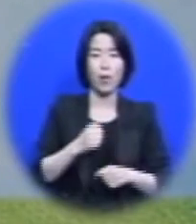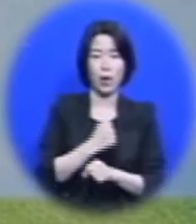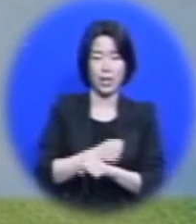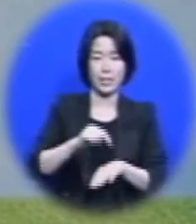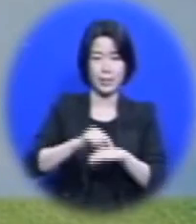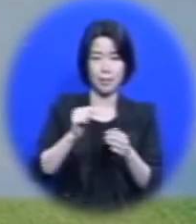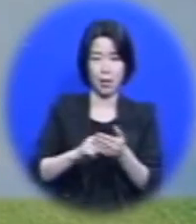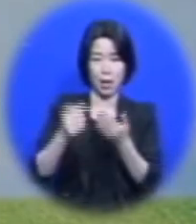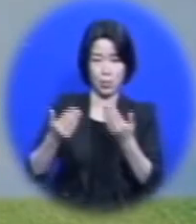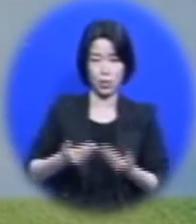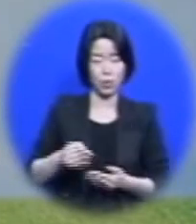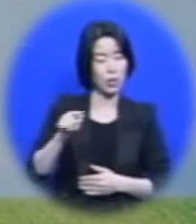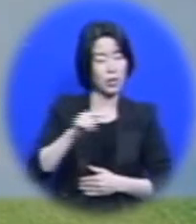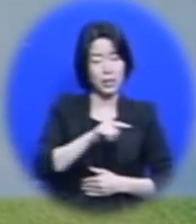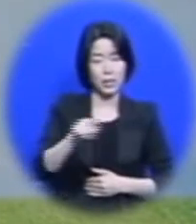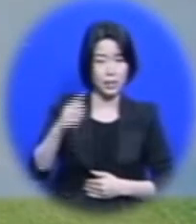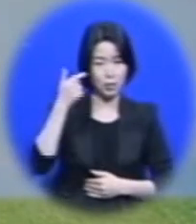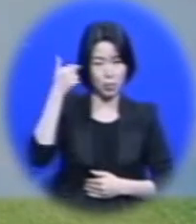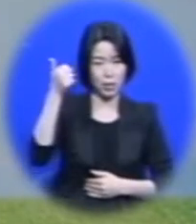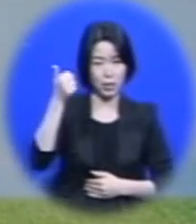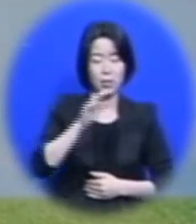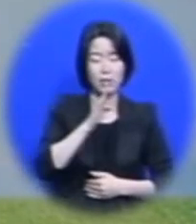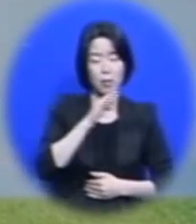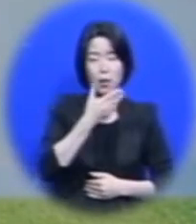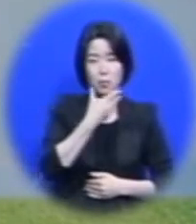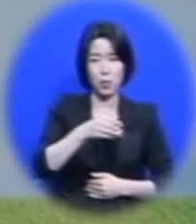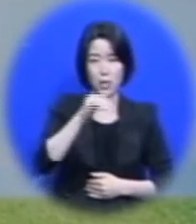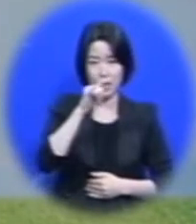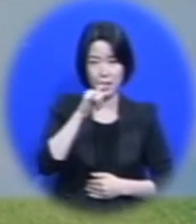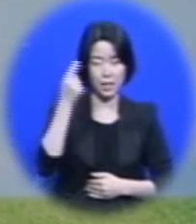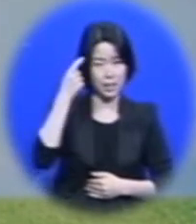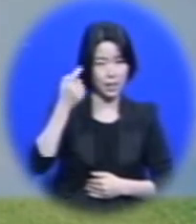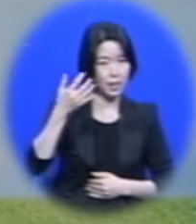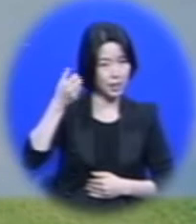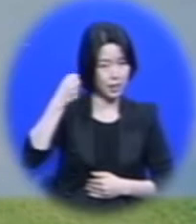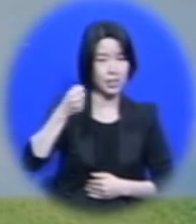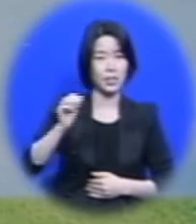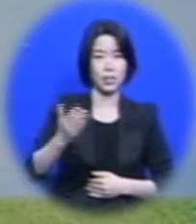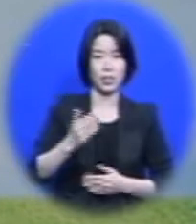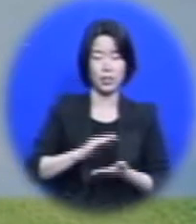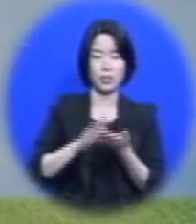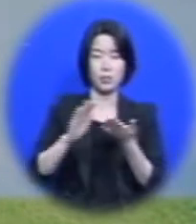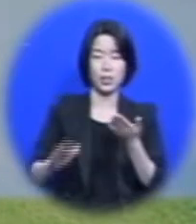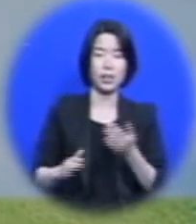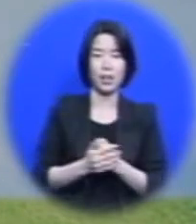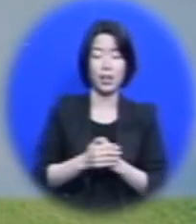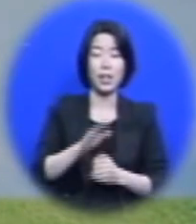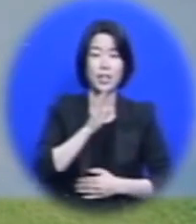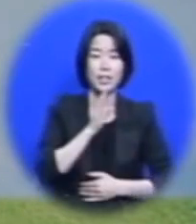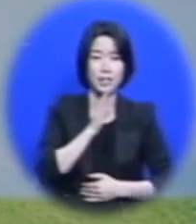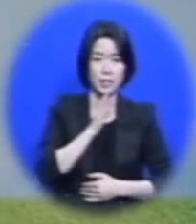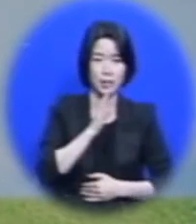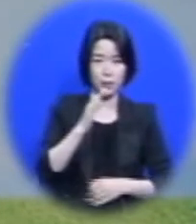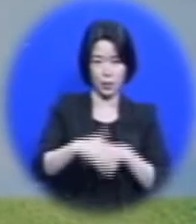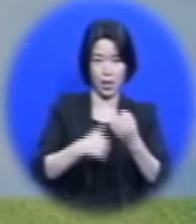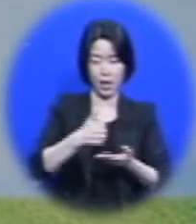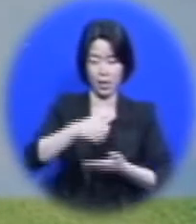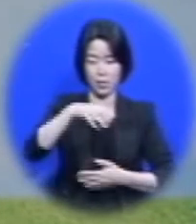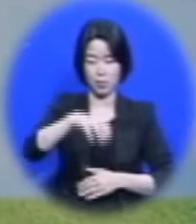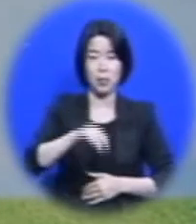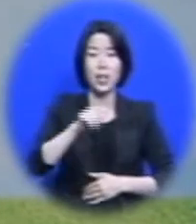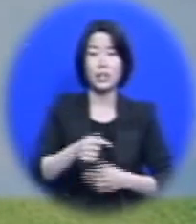주시고 그 목사님들이 정말 복이 있다 하는 생각이 들었습니다. 실제로 하나님 앞에